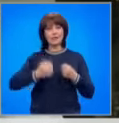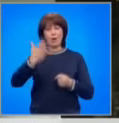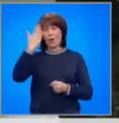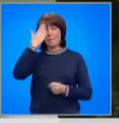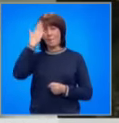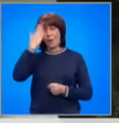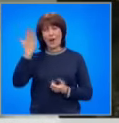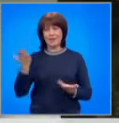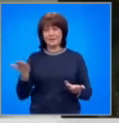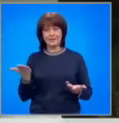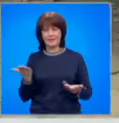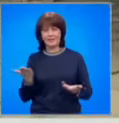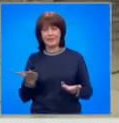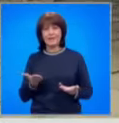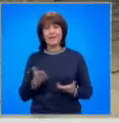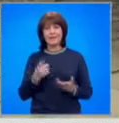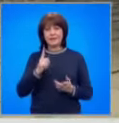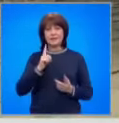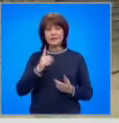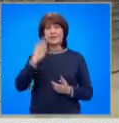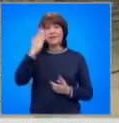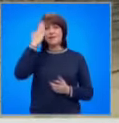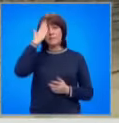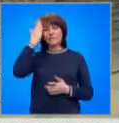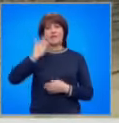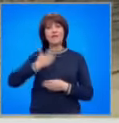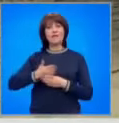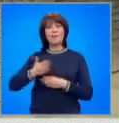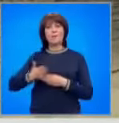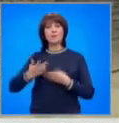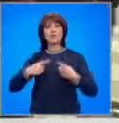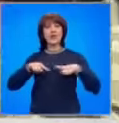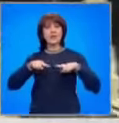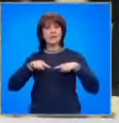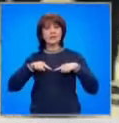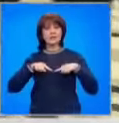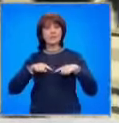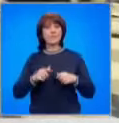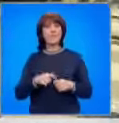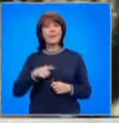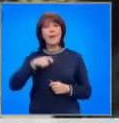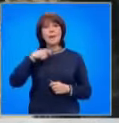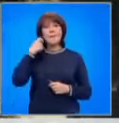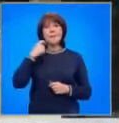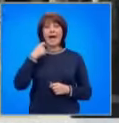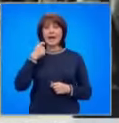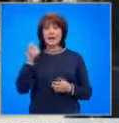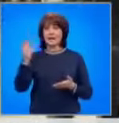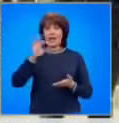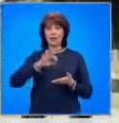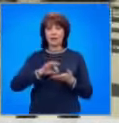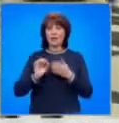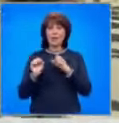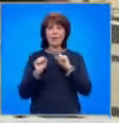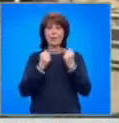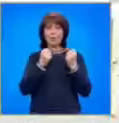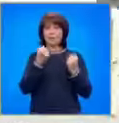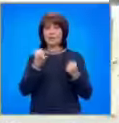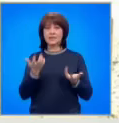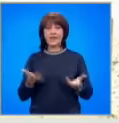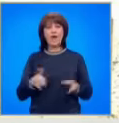не знам си какъв епилептик, и справедлив процес и да лежи в затвора. Майката на Виктория дойде на протеста, но